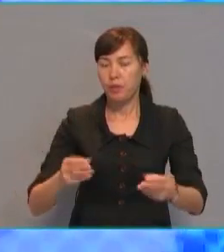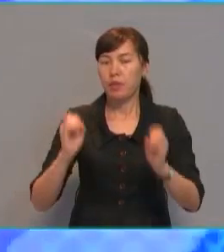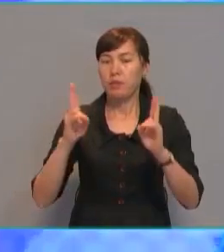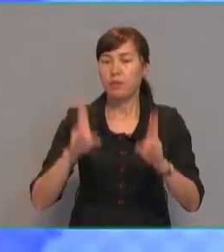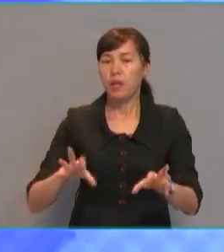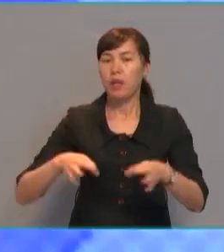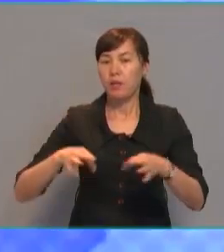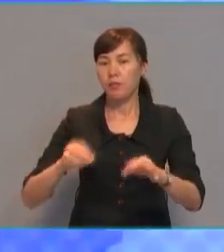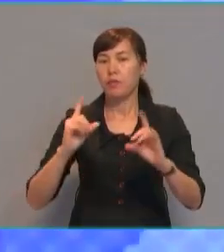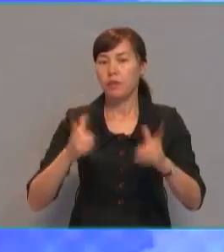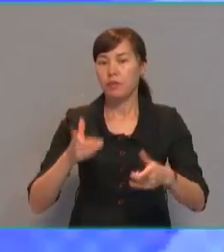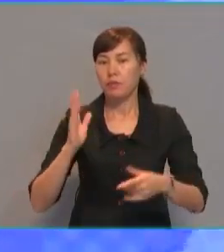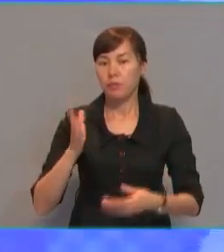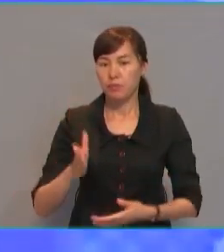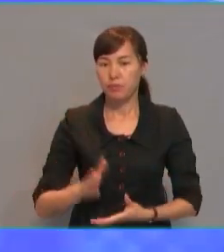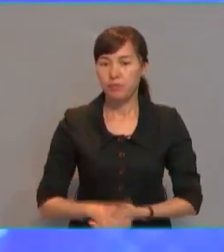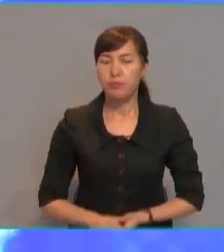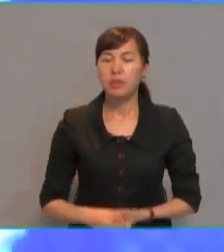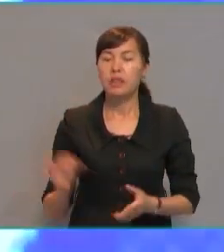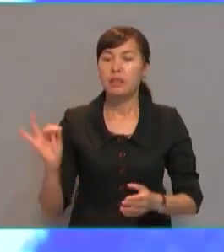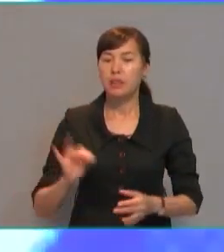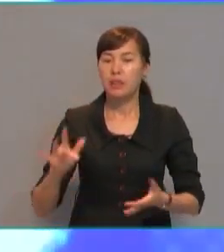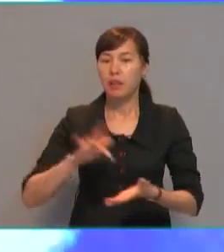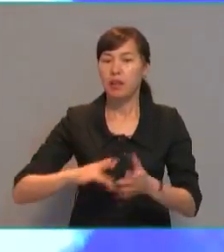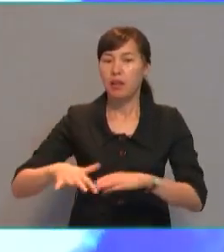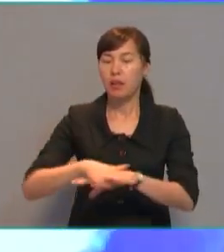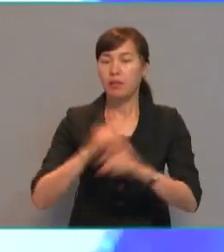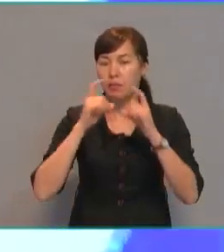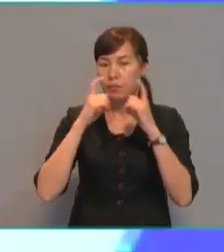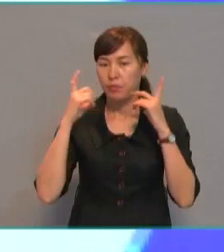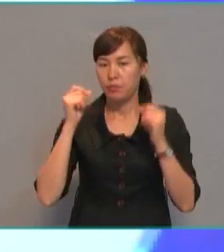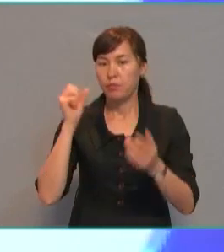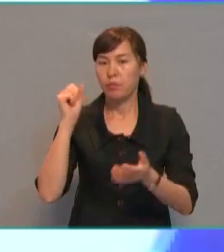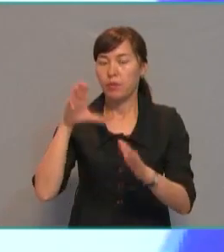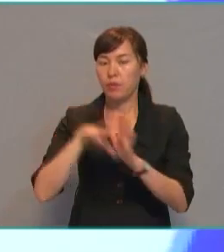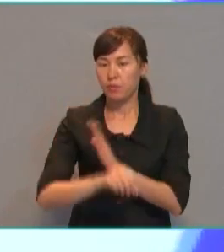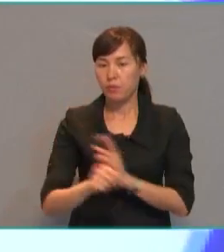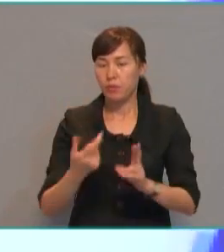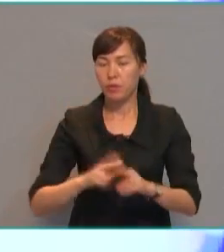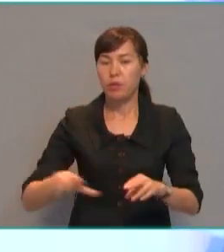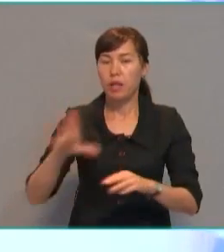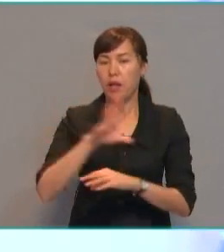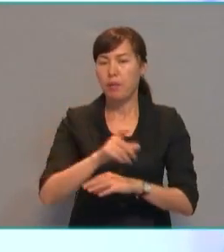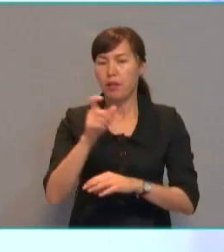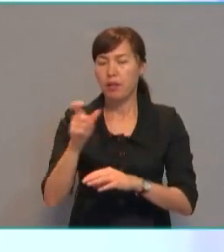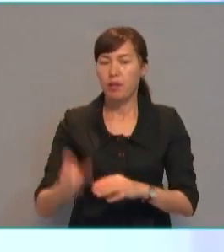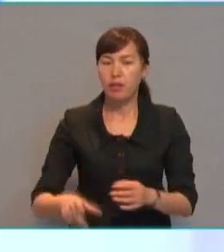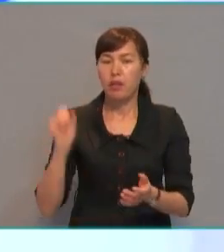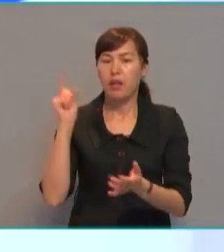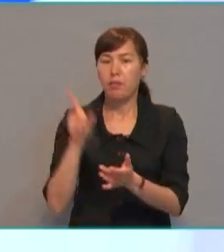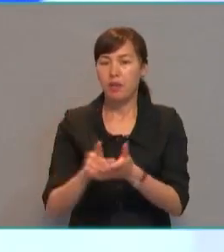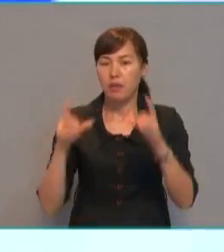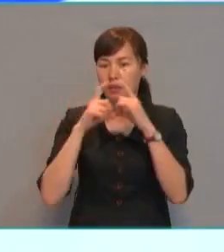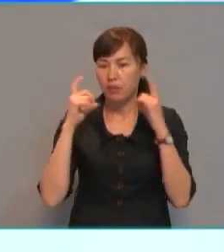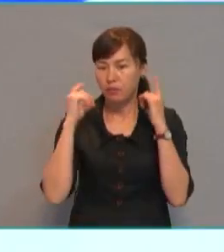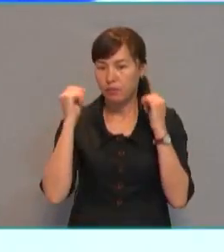арнайы автокөліктерге ғана рұқсат беріледі. Сондай қала аумағында бетперделік режим енгізілмек. Яғни барлық тұрғындар медициналық маска